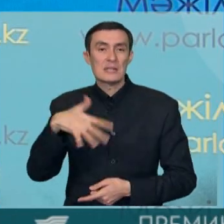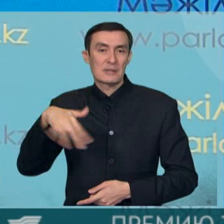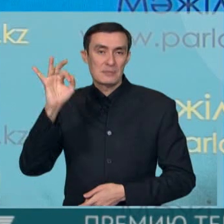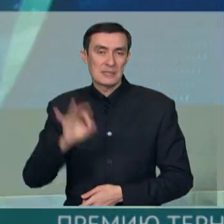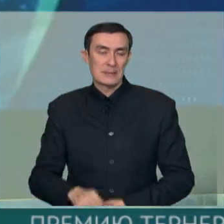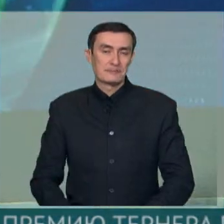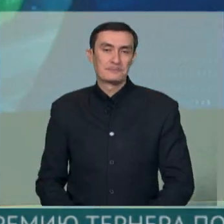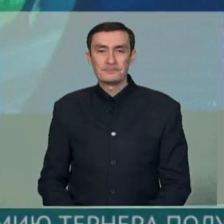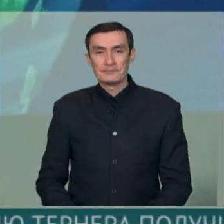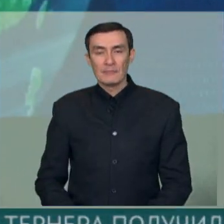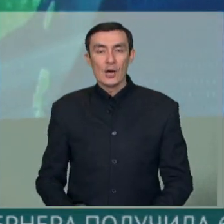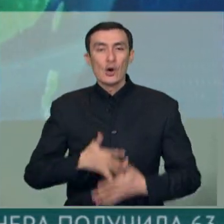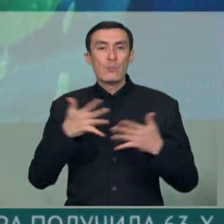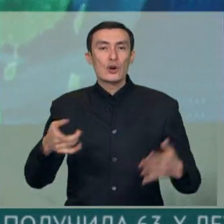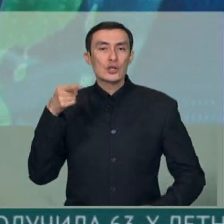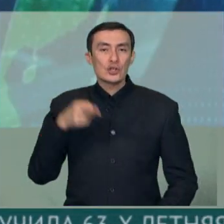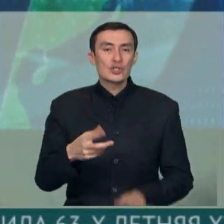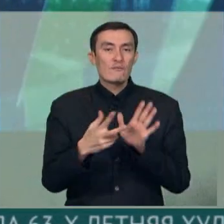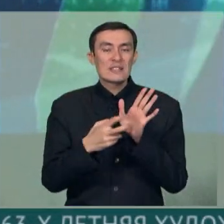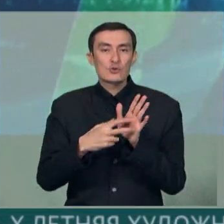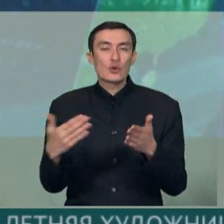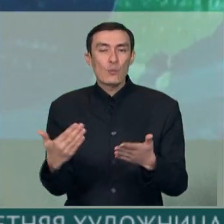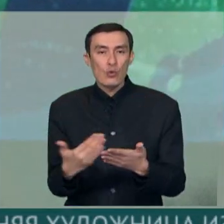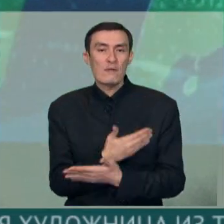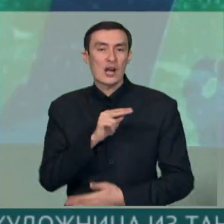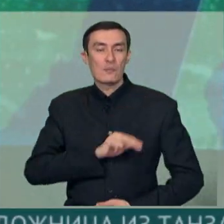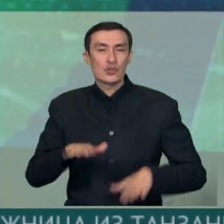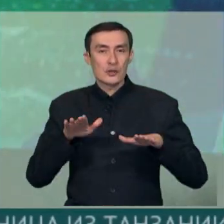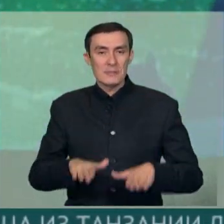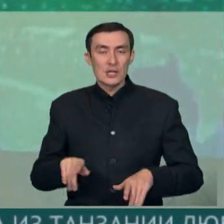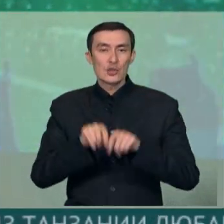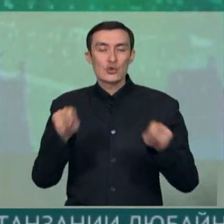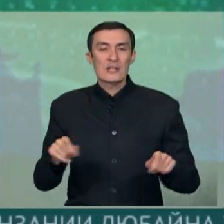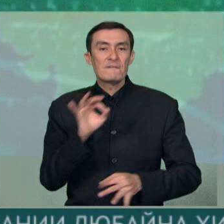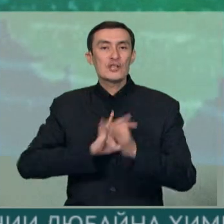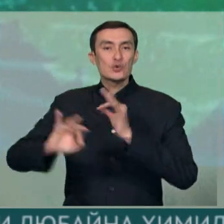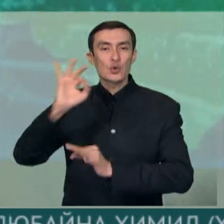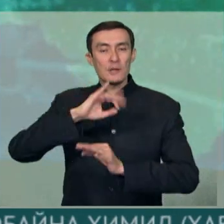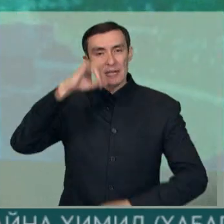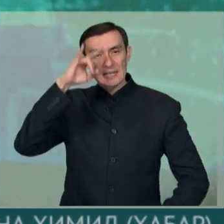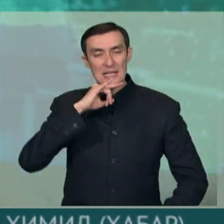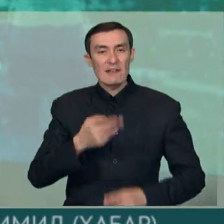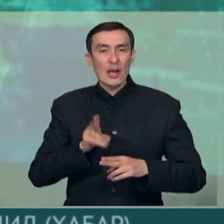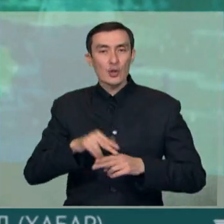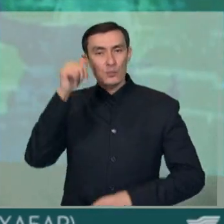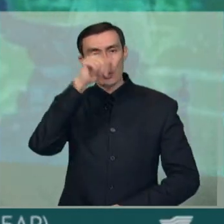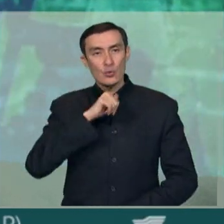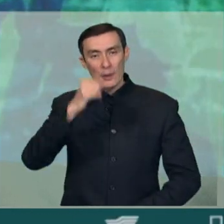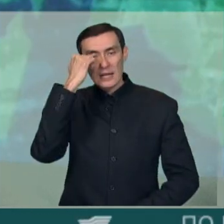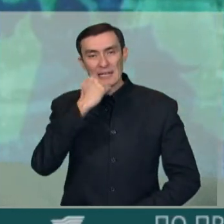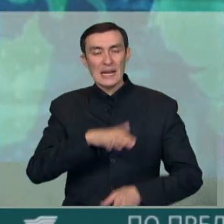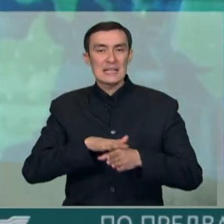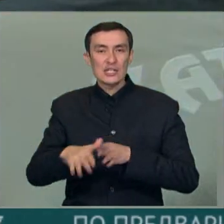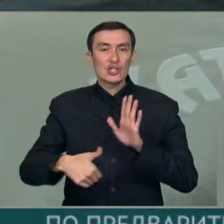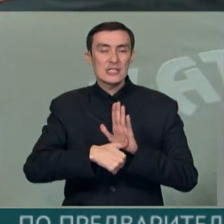50. Более 1800 новых рабочих мест создано в Восточном Казахстане в этом году благодаря